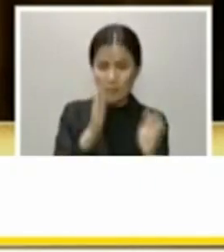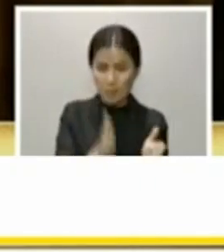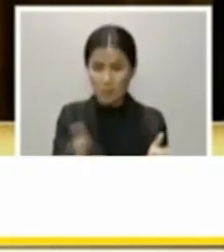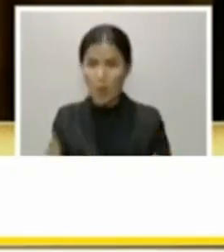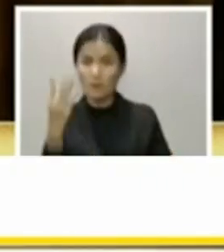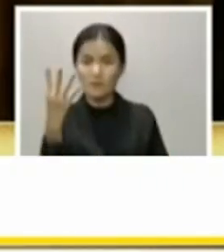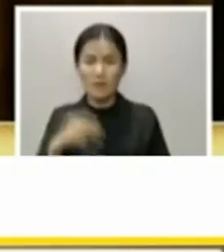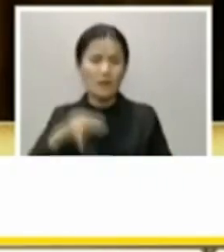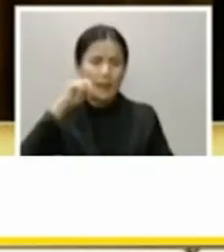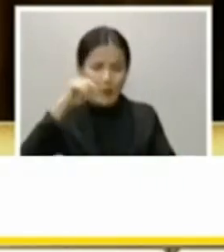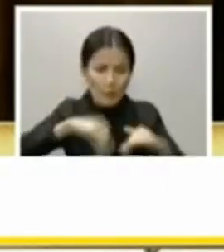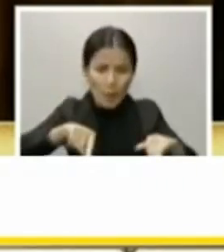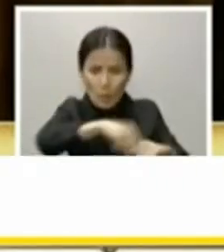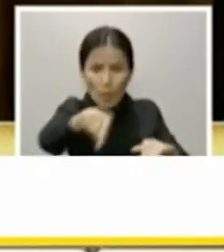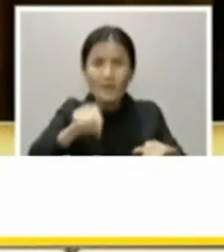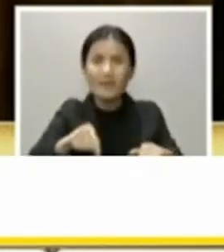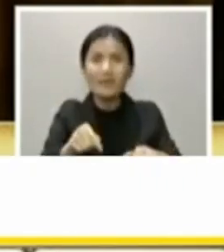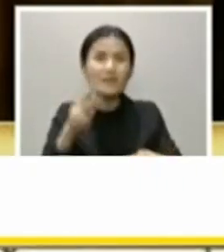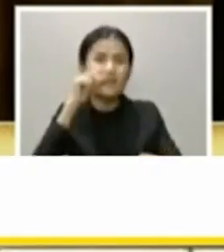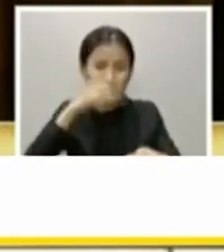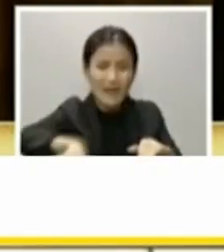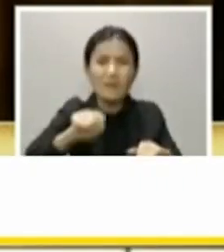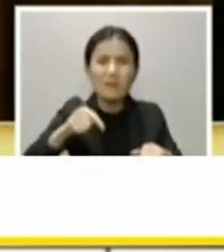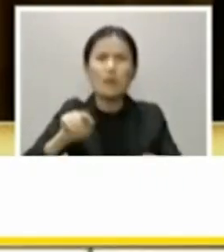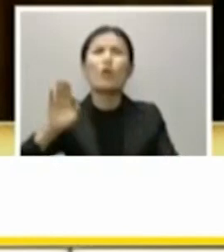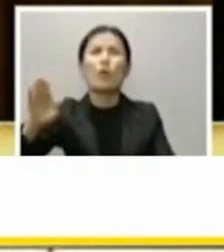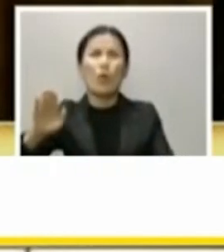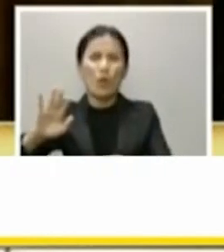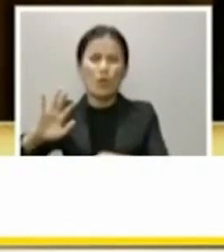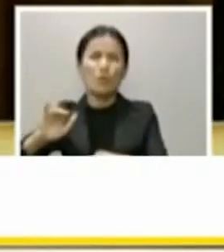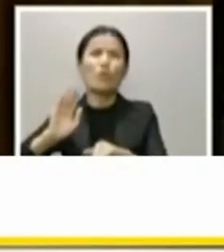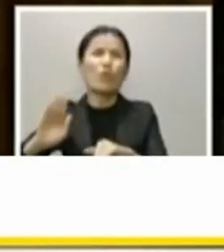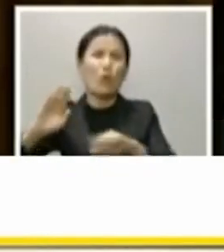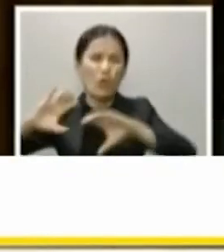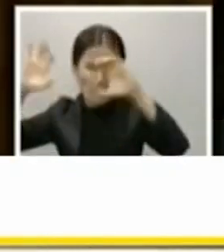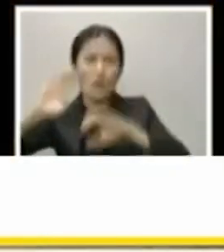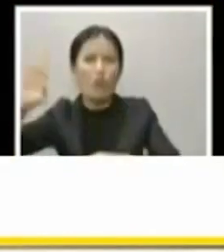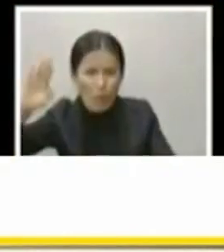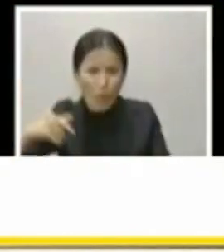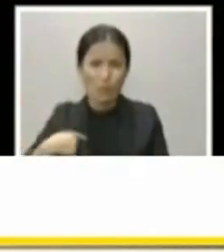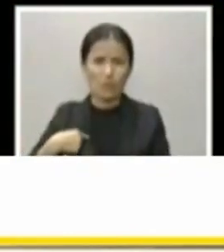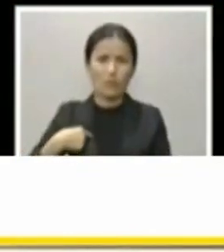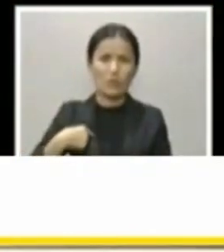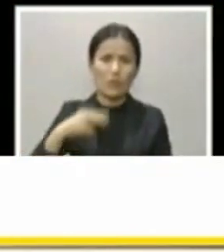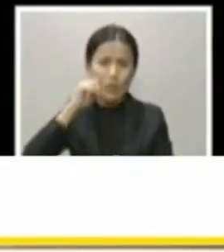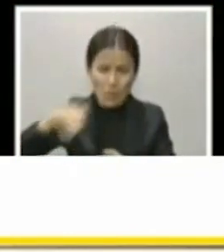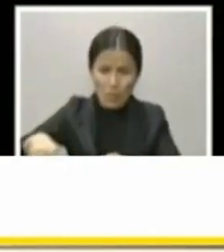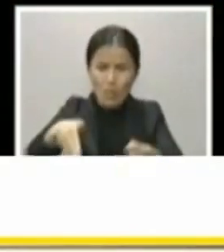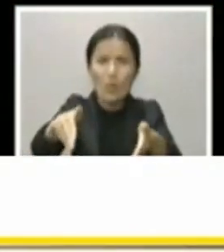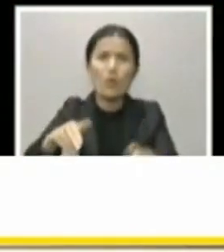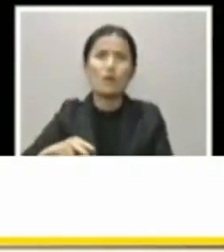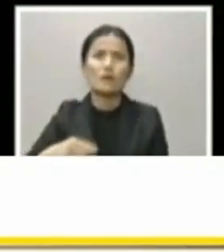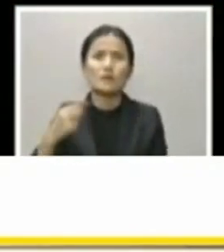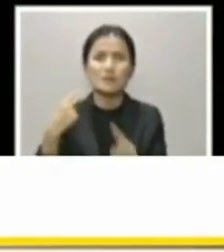บ่อน้ำอะไรของท่านน่ะนั่นเป็นลำรางสาธารณะเขาเรียกว่าคลองน้ำแดงรู้จักไหมมันไม่ใช่บ่อตกปลาไอ้ตรงกลางนั้นเป็น